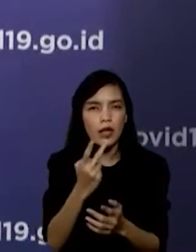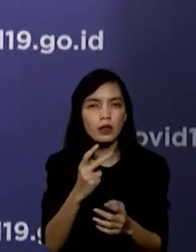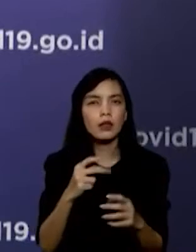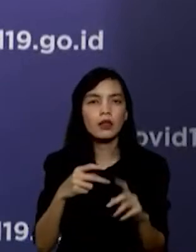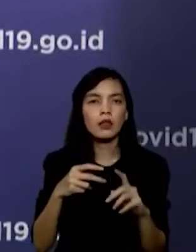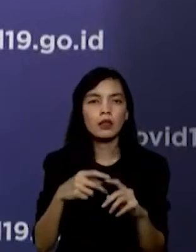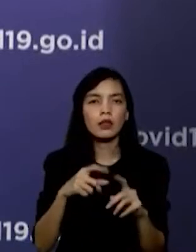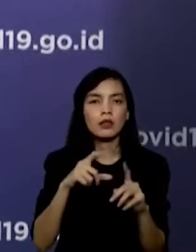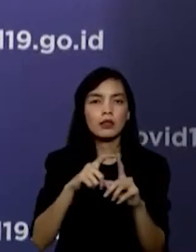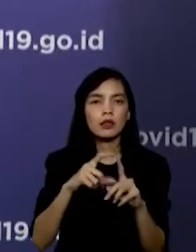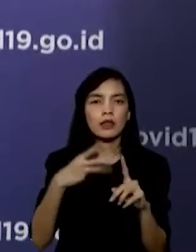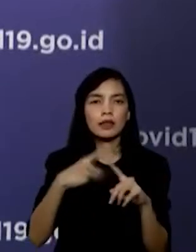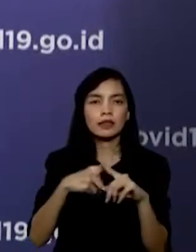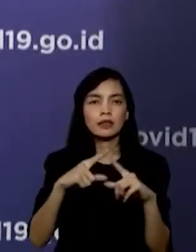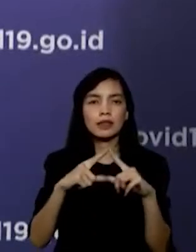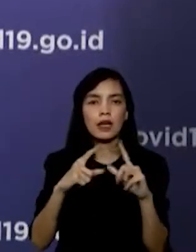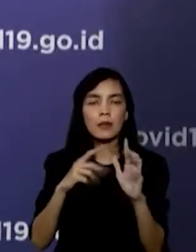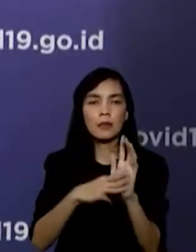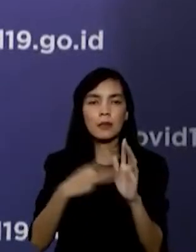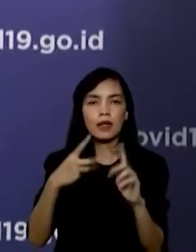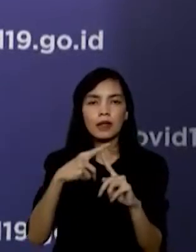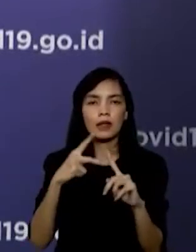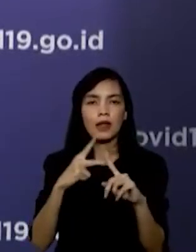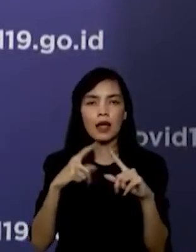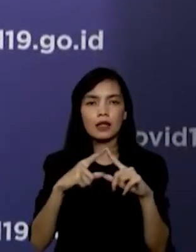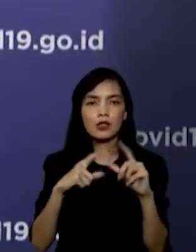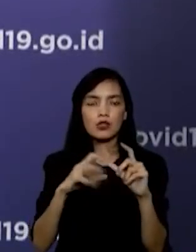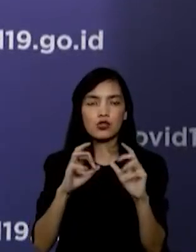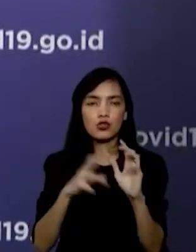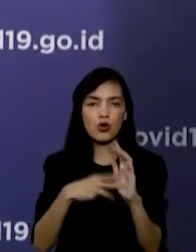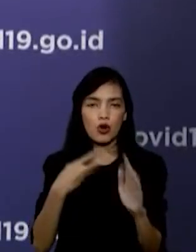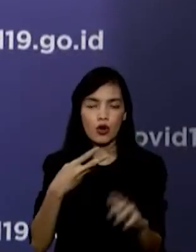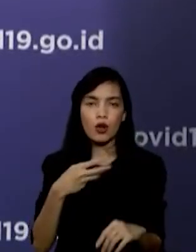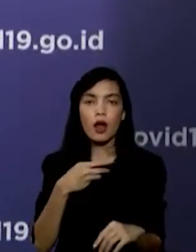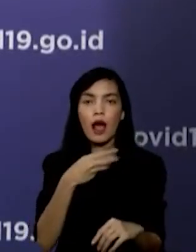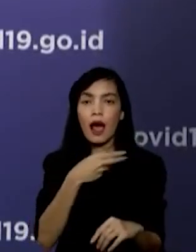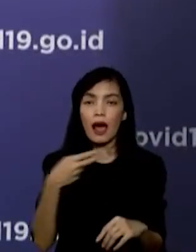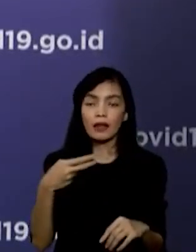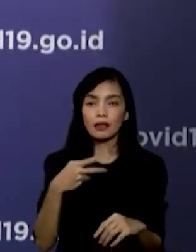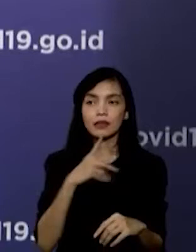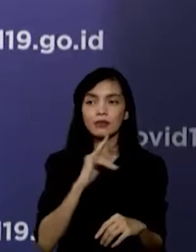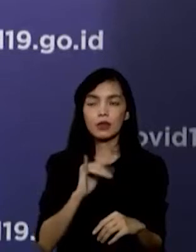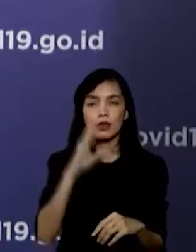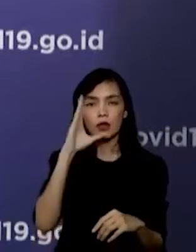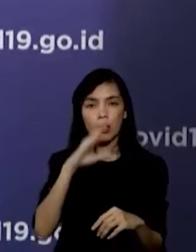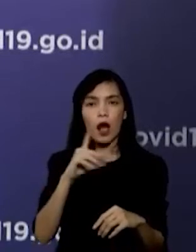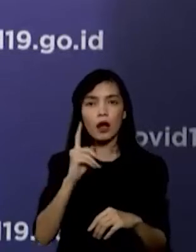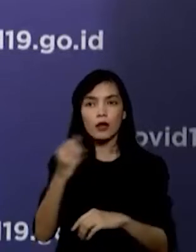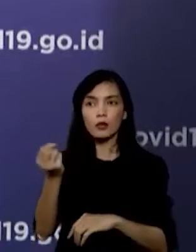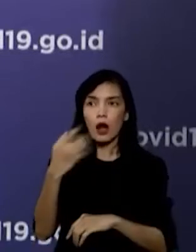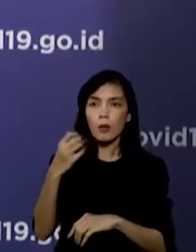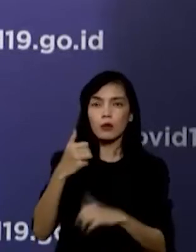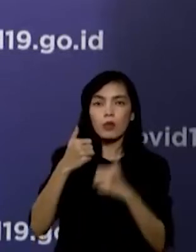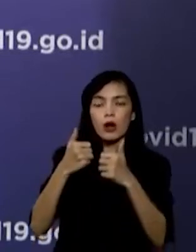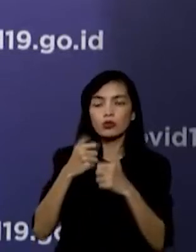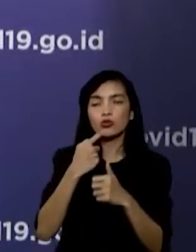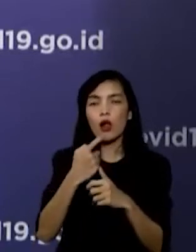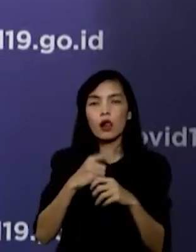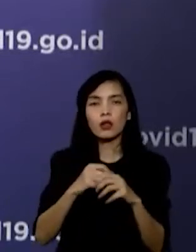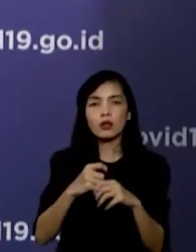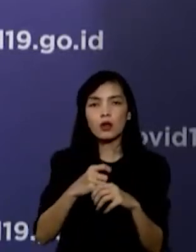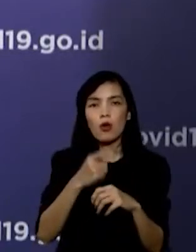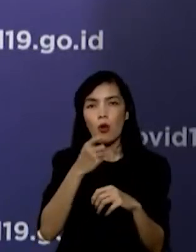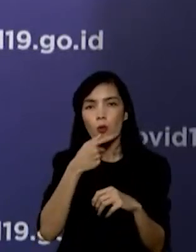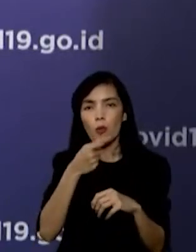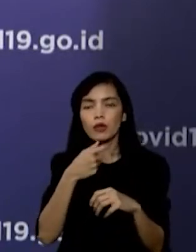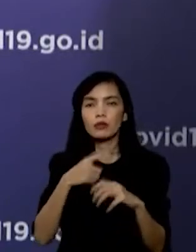sekalian, meski kita telah mendengar beberapa berita baik kemajuan dunia kesehatan, baik dalam negeri maupun dari luar